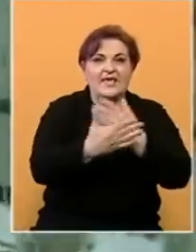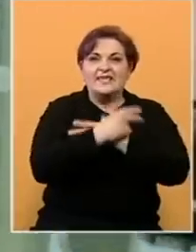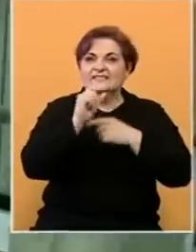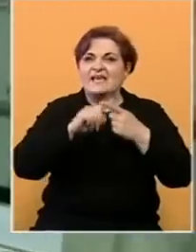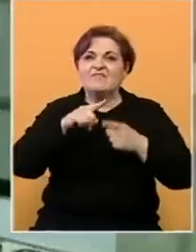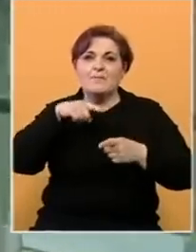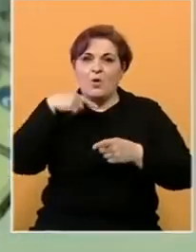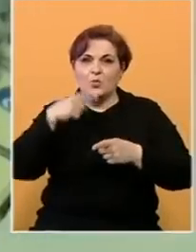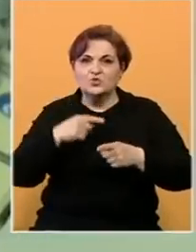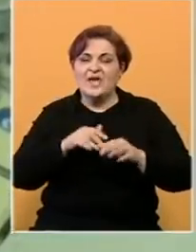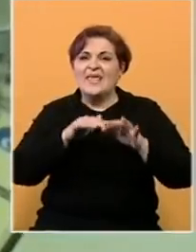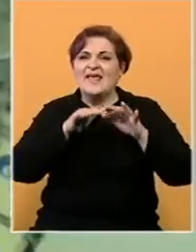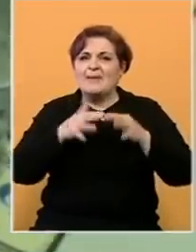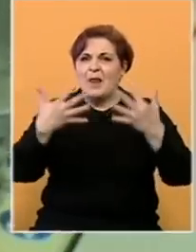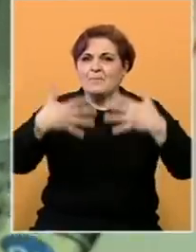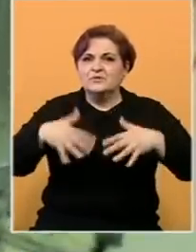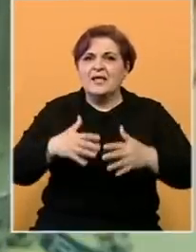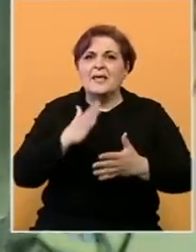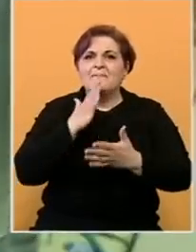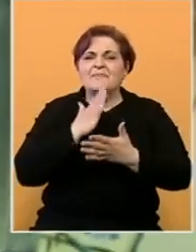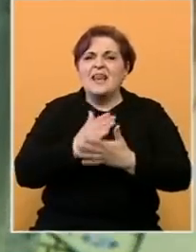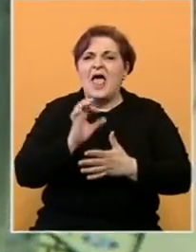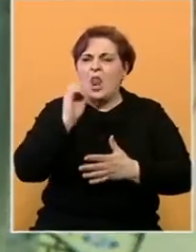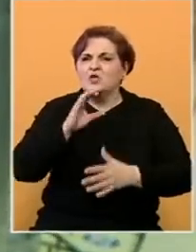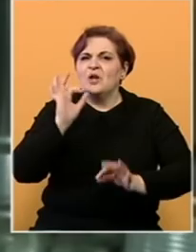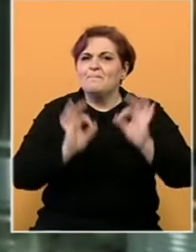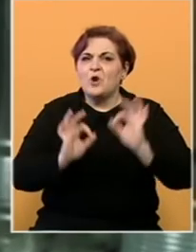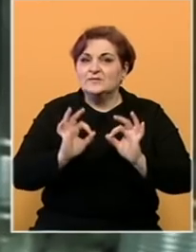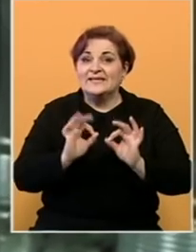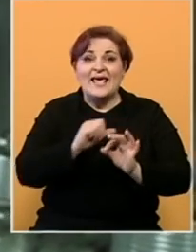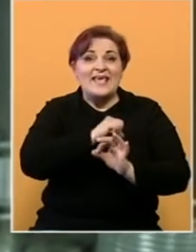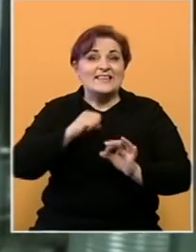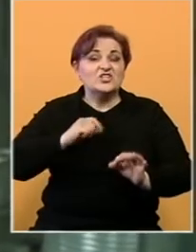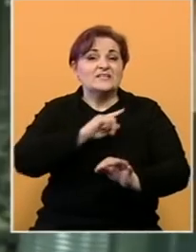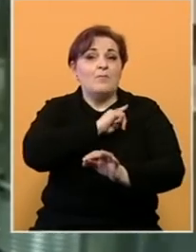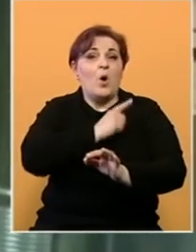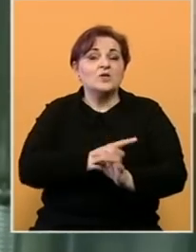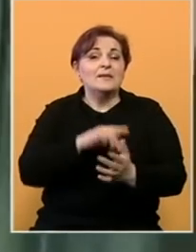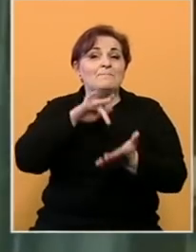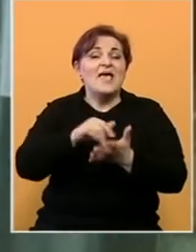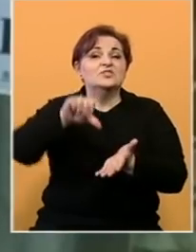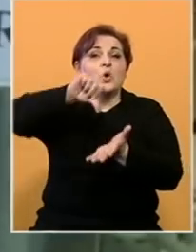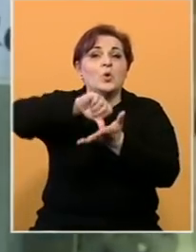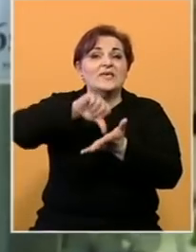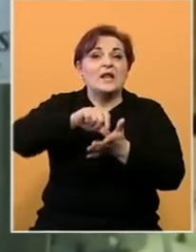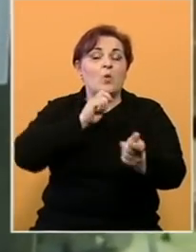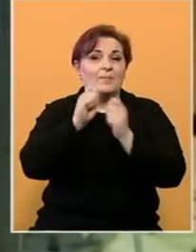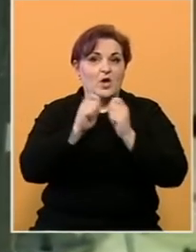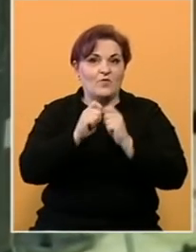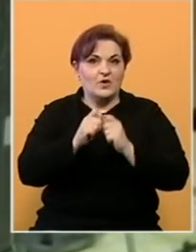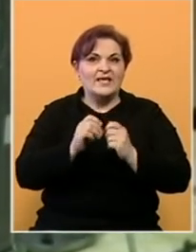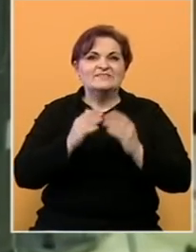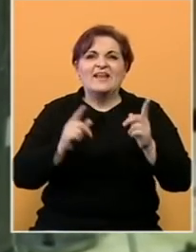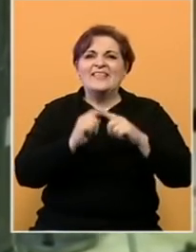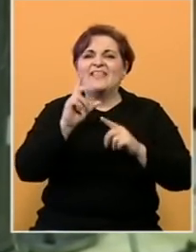Zarif je poručio da je napad na postrojenje bila loša procjena te da će samo ojačati poziciju Irana u pregovorima.